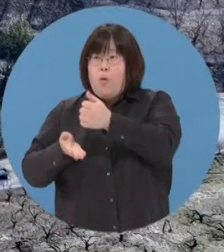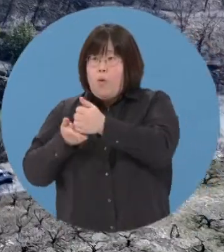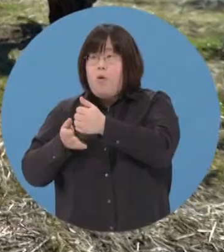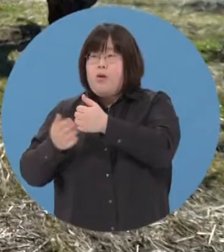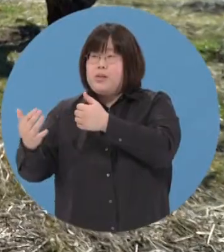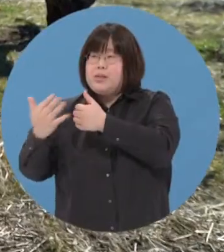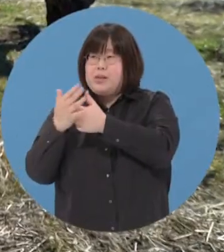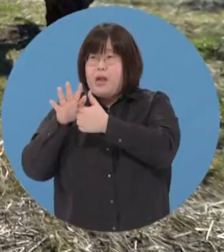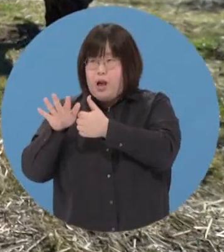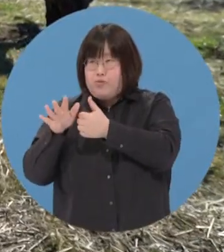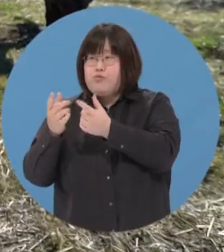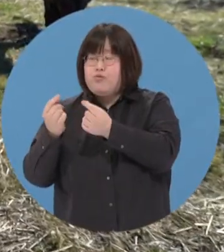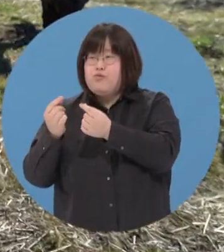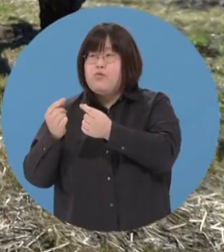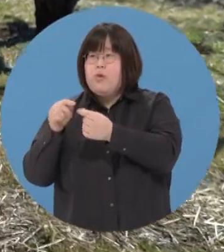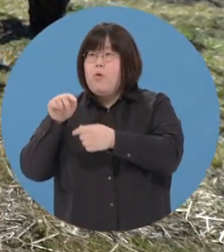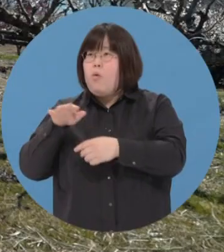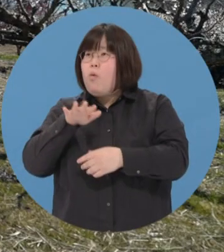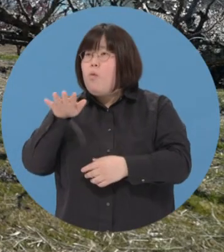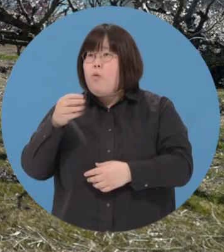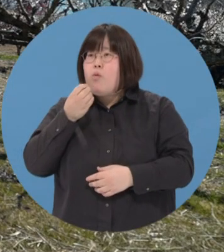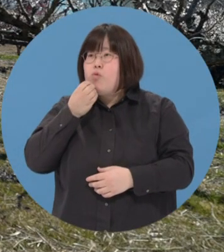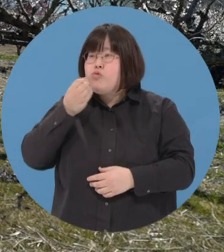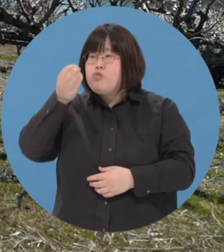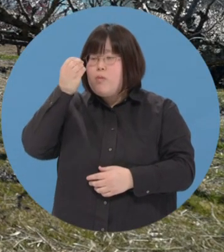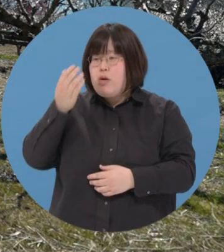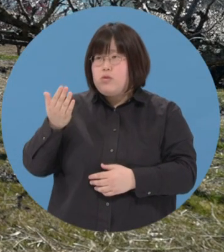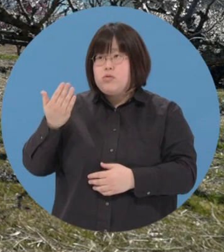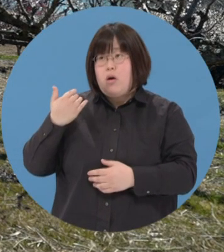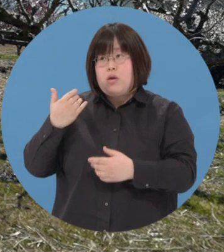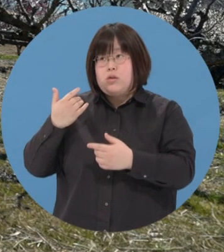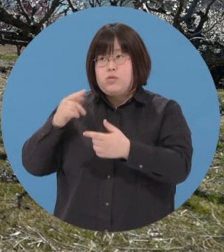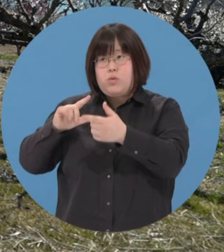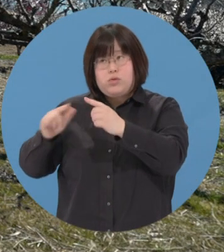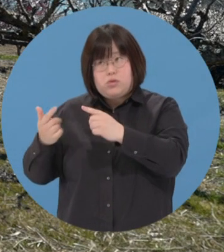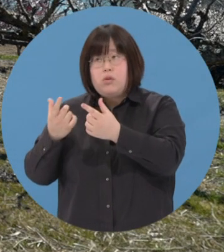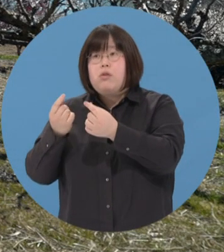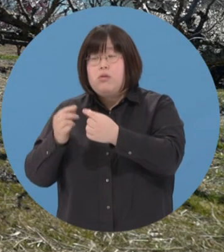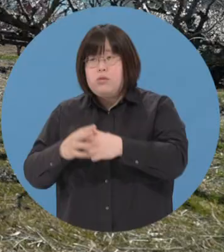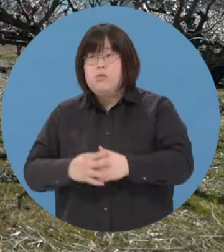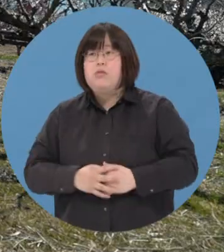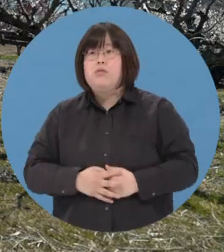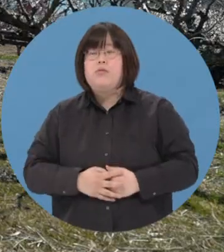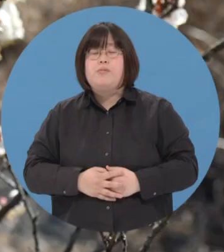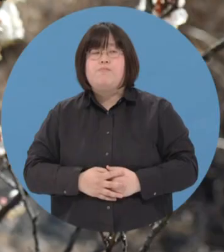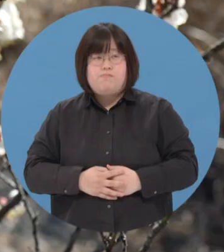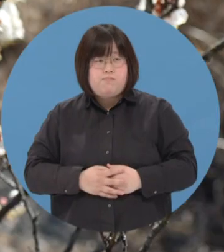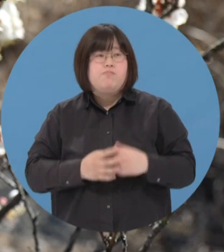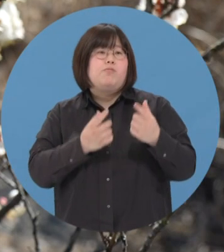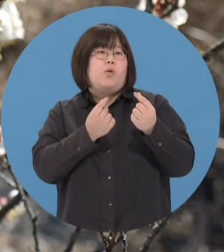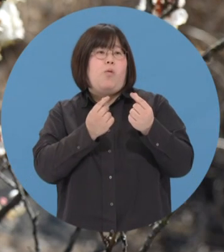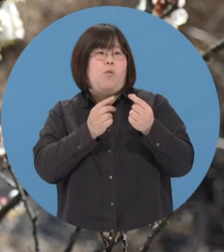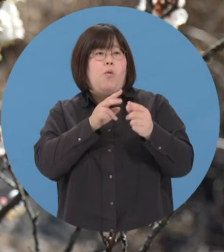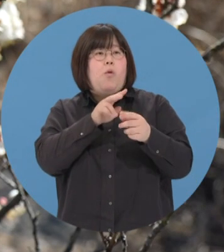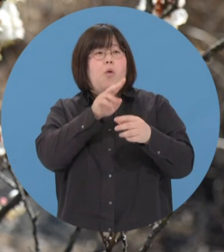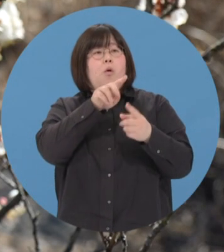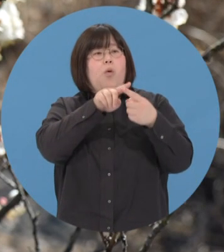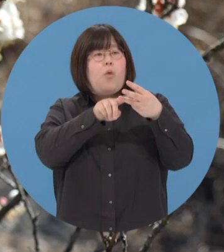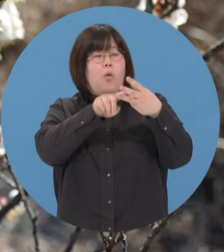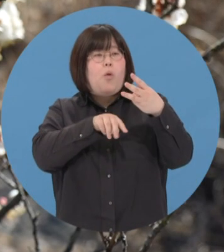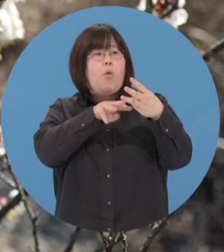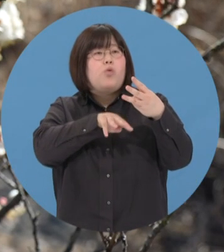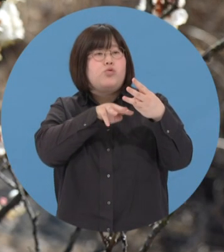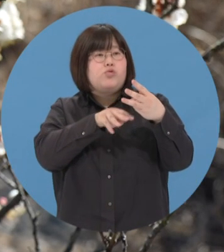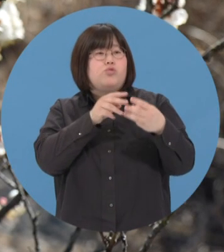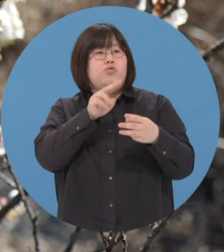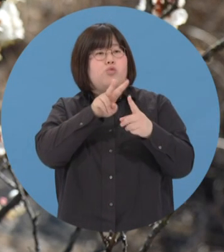けれども、はい、この辺りの梅はまたちょっと先ほどの梅とは違いますよね。 そうですね、甲州小梅と言いまして、